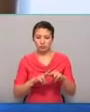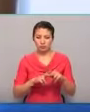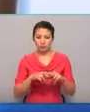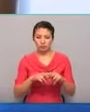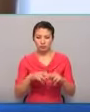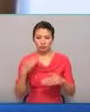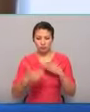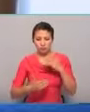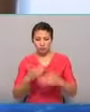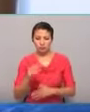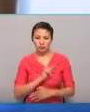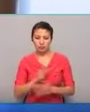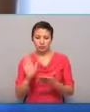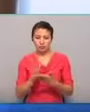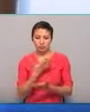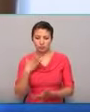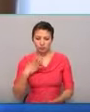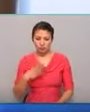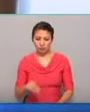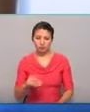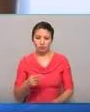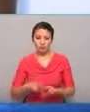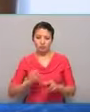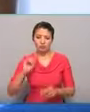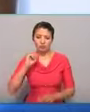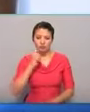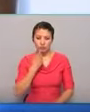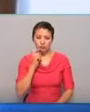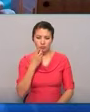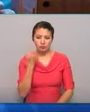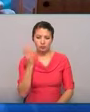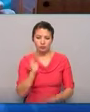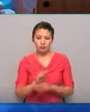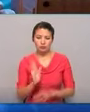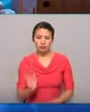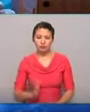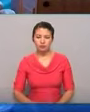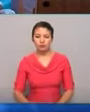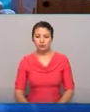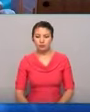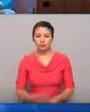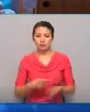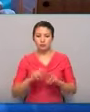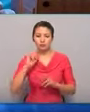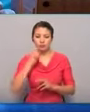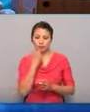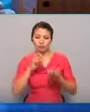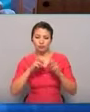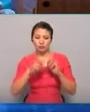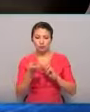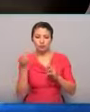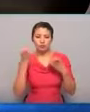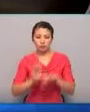кезінде қадам жасап, соларды жойып отырмасақ, ол күрделене береді, күрделене береді. Ол күрделеніп кетсе, күрмеуі қиын мәселеге айналады.